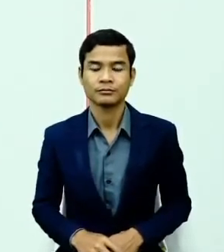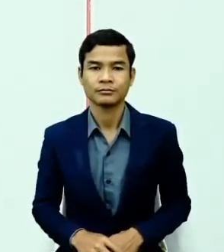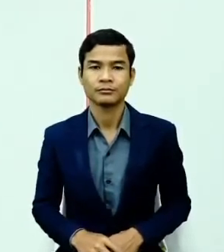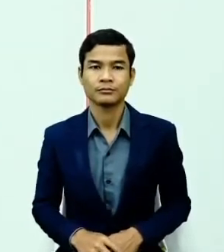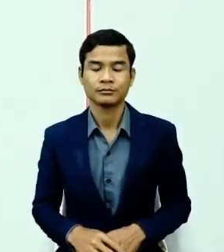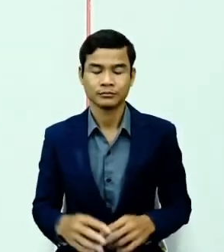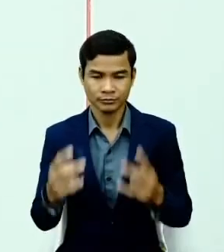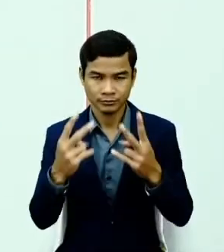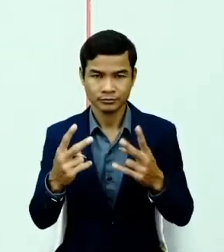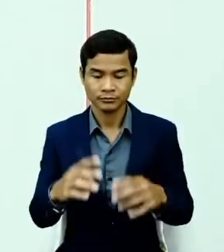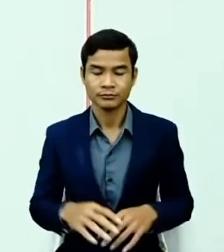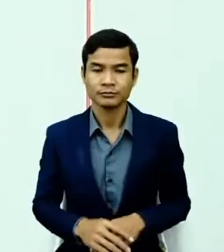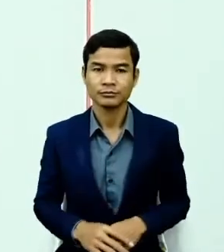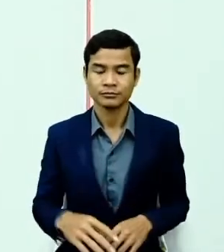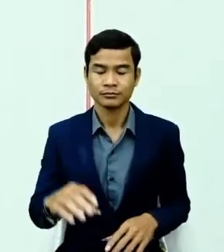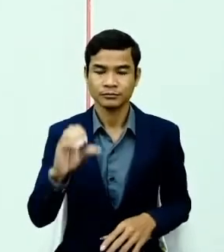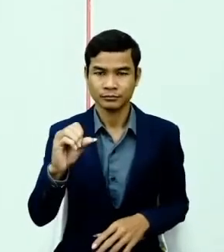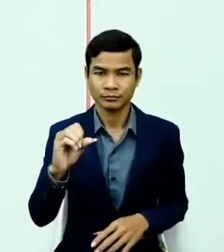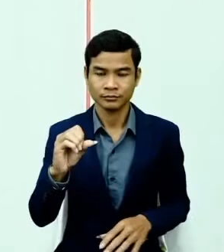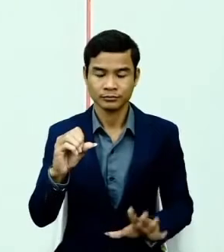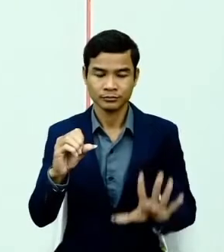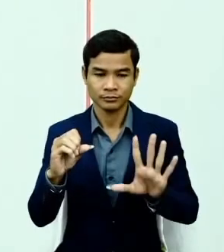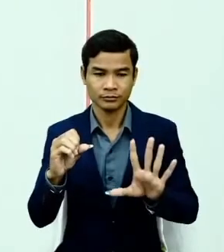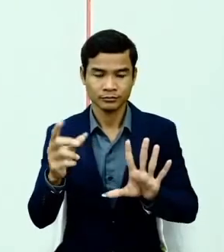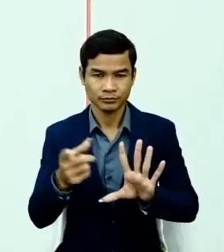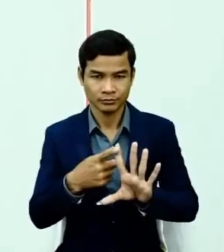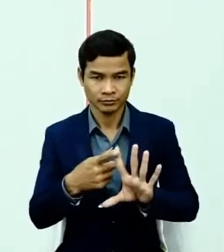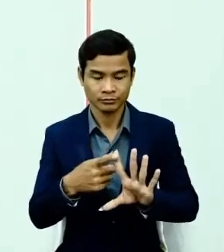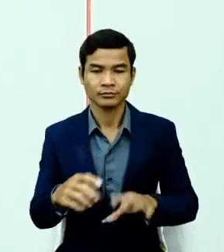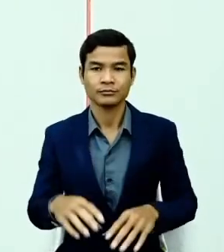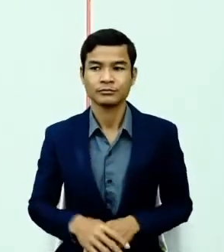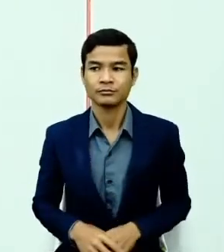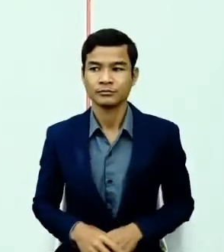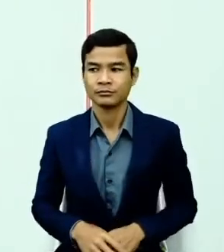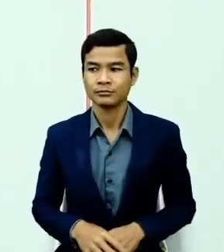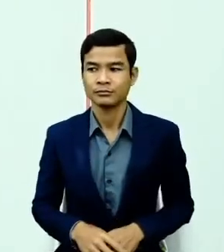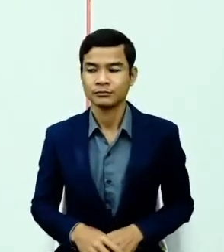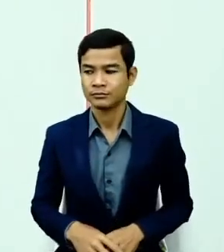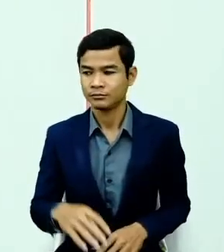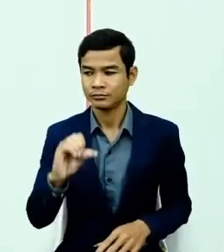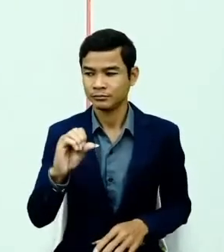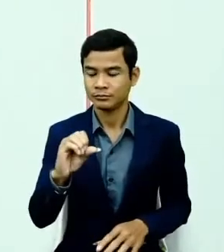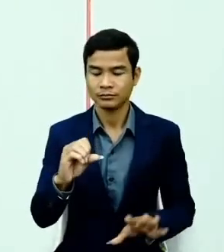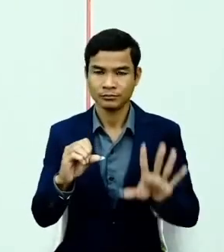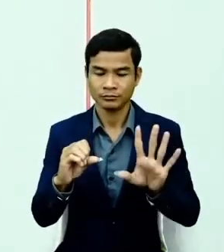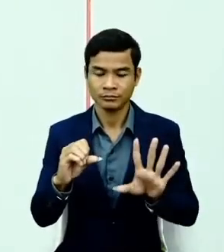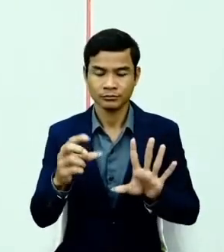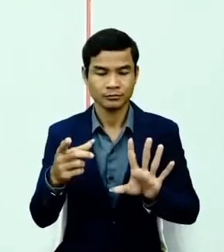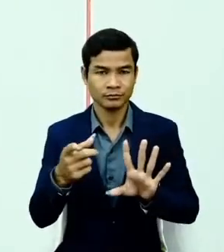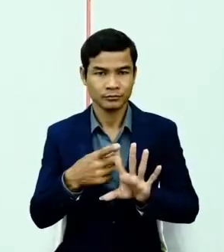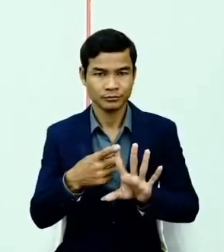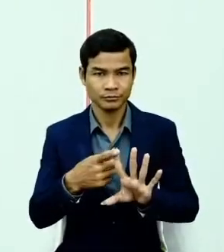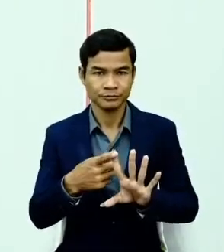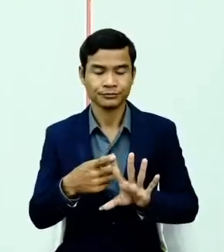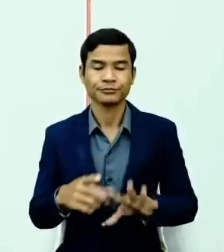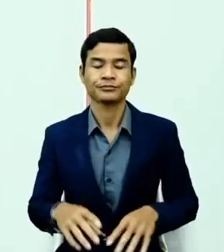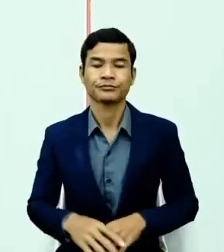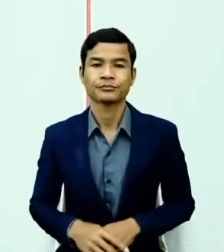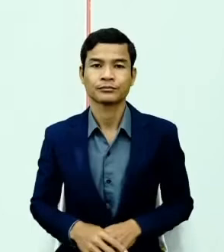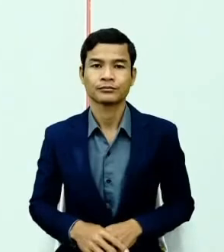ចាផ្ទៀងផ្ទាត់ឡអ៊ីលីឡអ៊ី